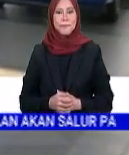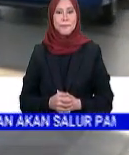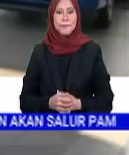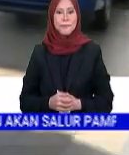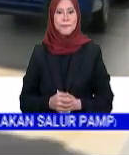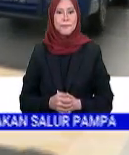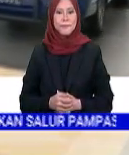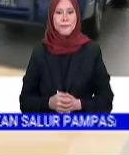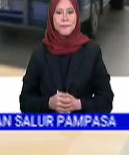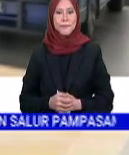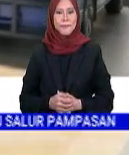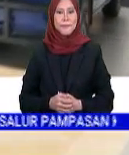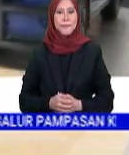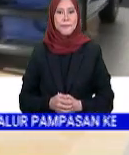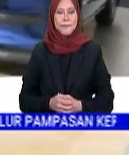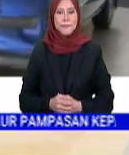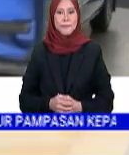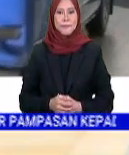hai hai